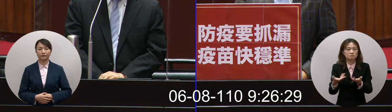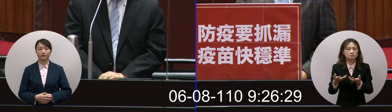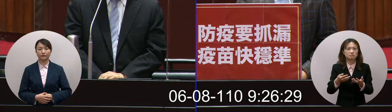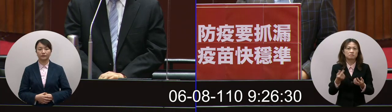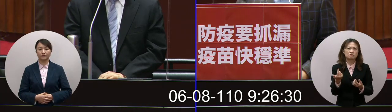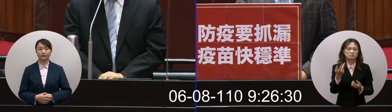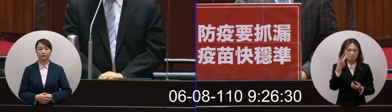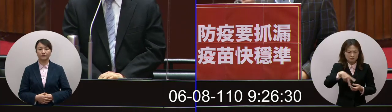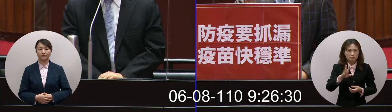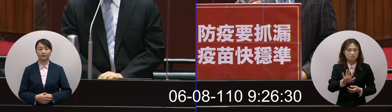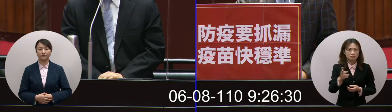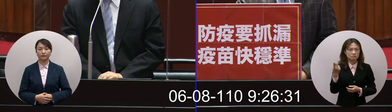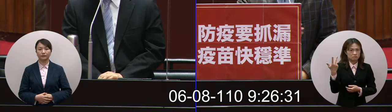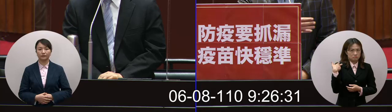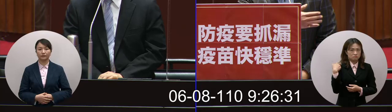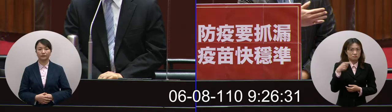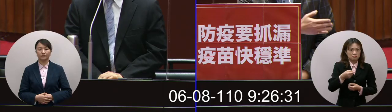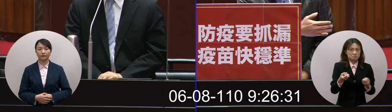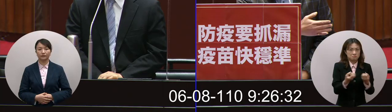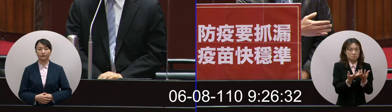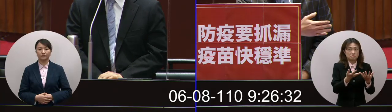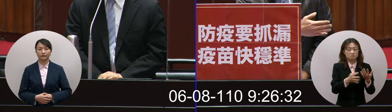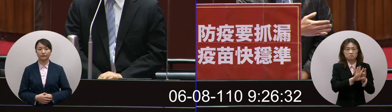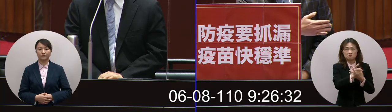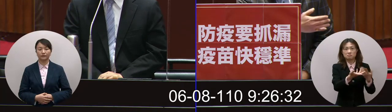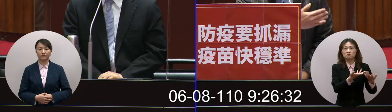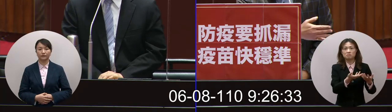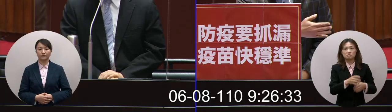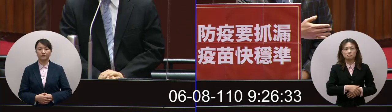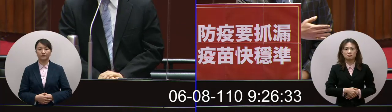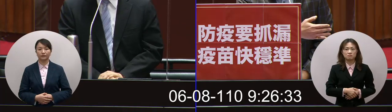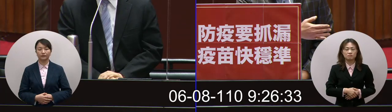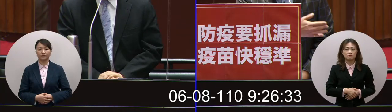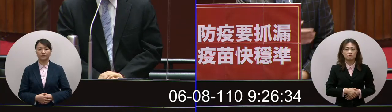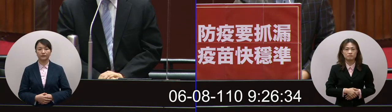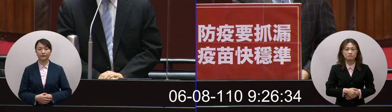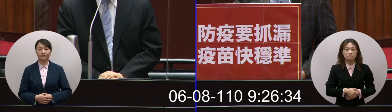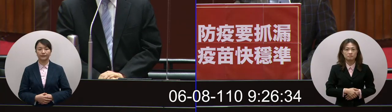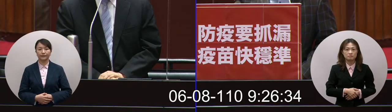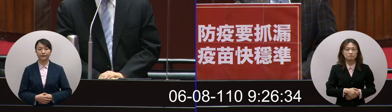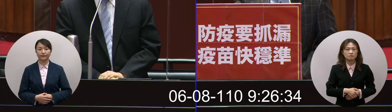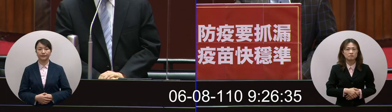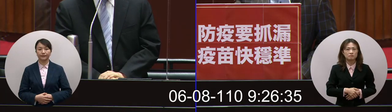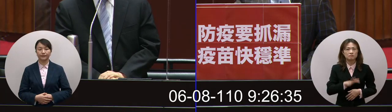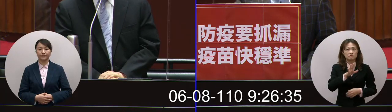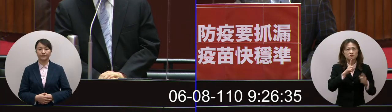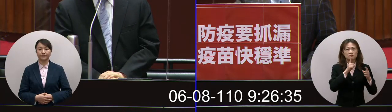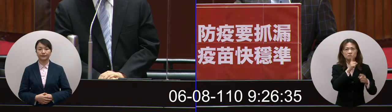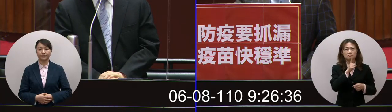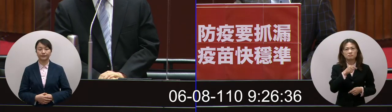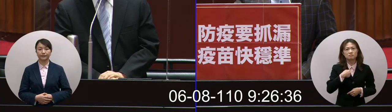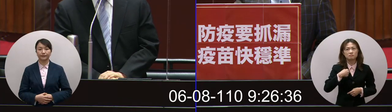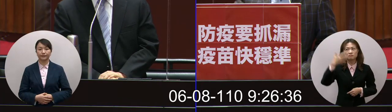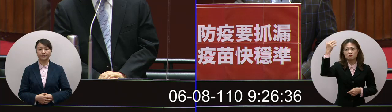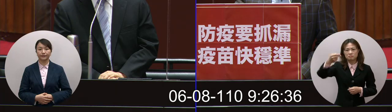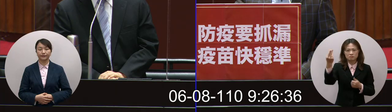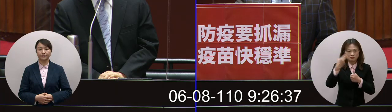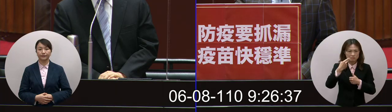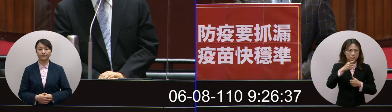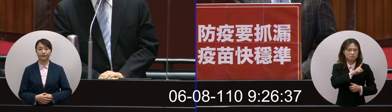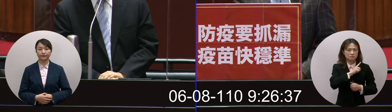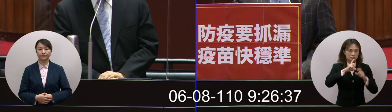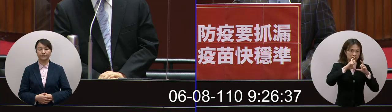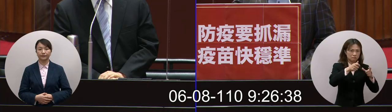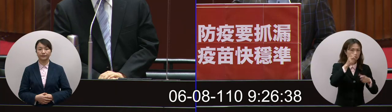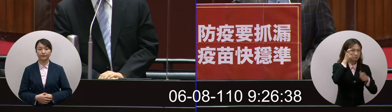代志，竟然还阁有我当冲较紧。永官要求我等于家己坐车等于隔离，自主隔